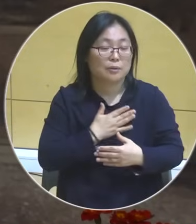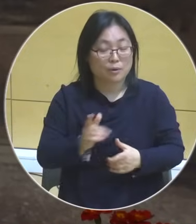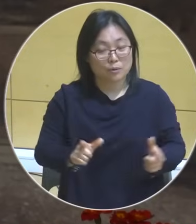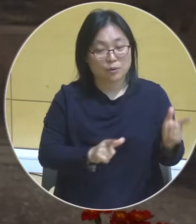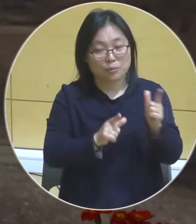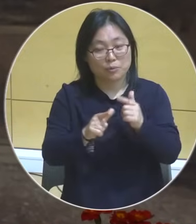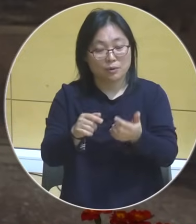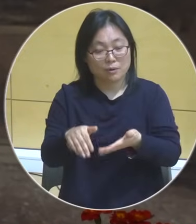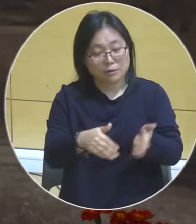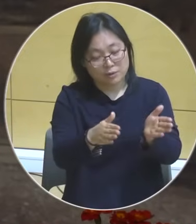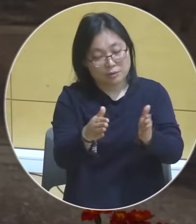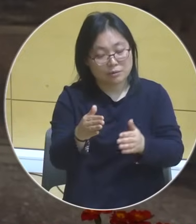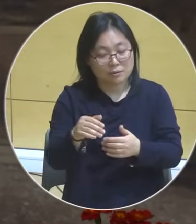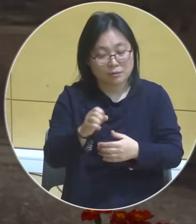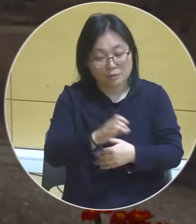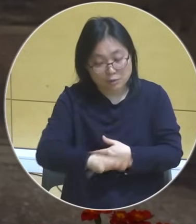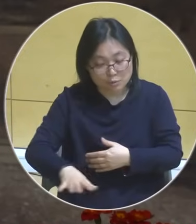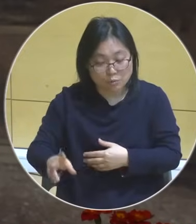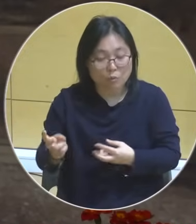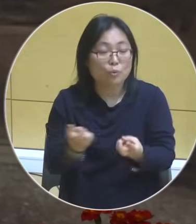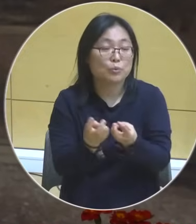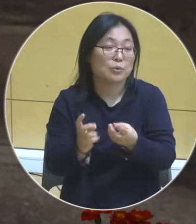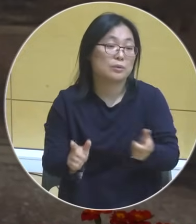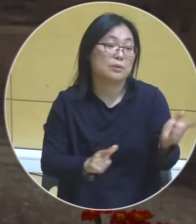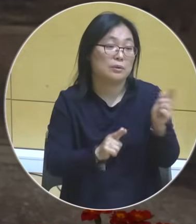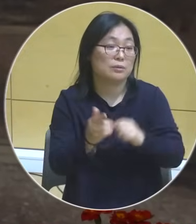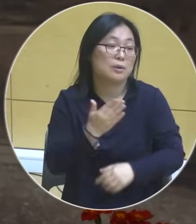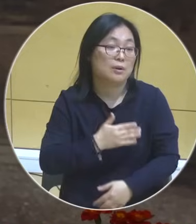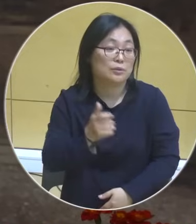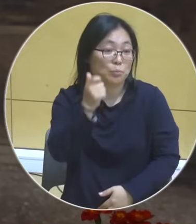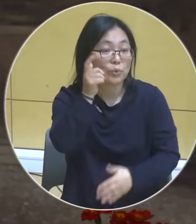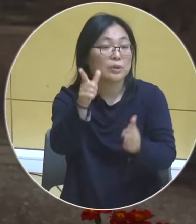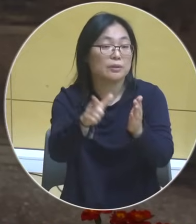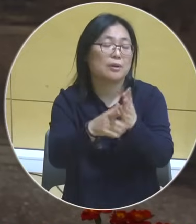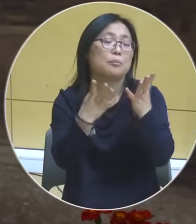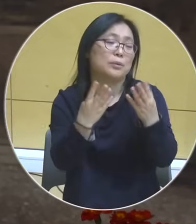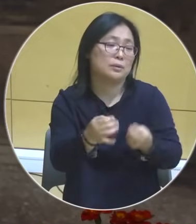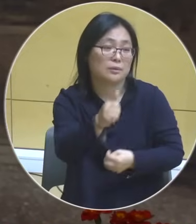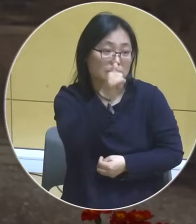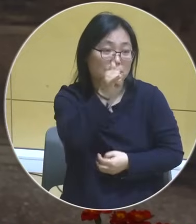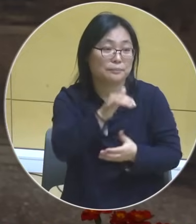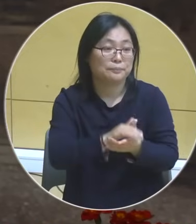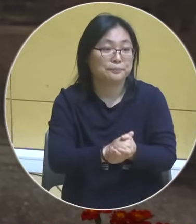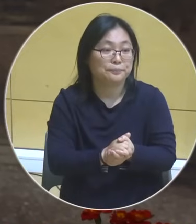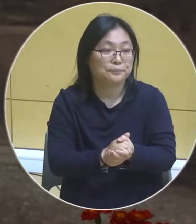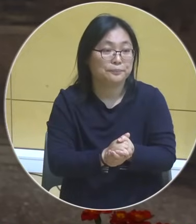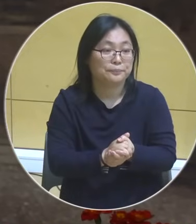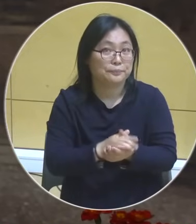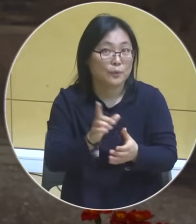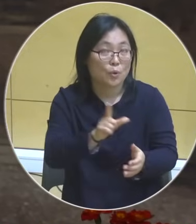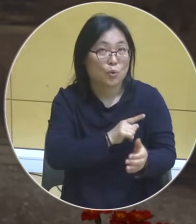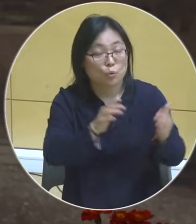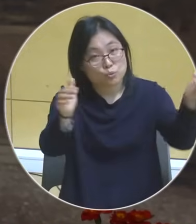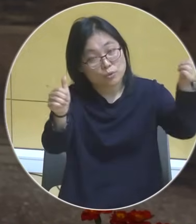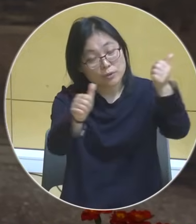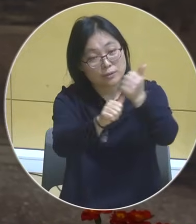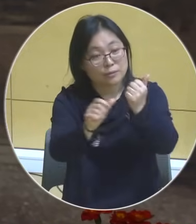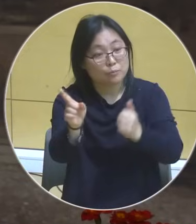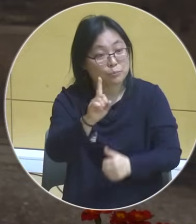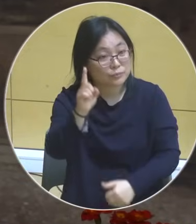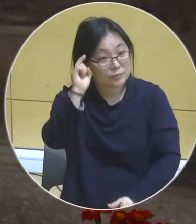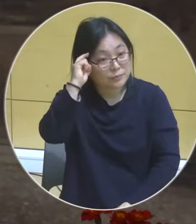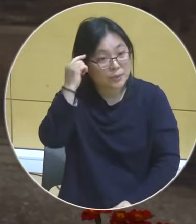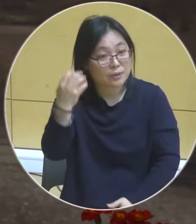삶은 때로는 방향을 잃고 무엇을 어떻게 살아야 될지 알지 못할 때가 적지 않기 때문입니다. 여호수아는 무엇을